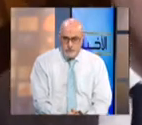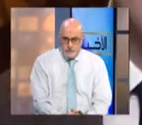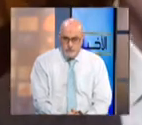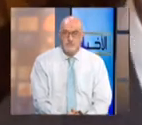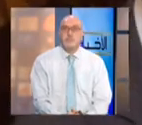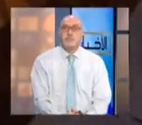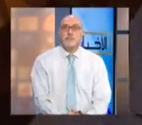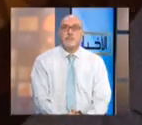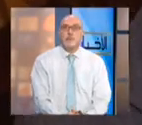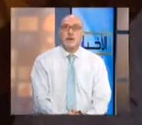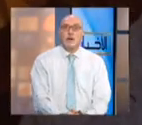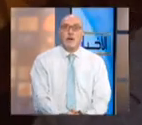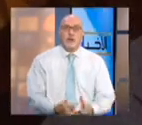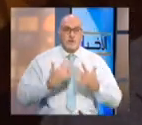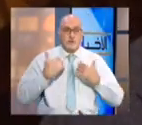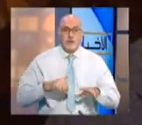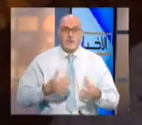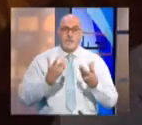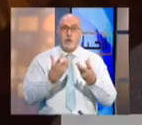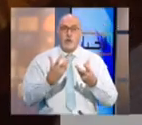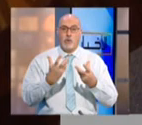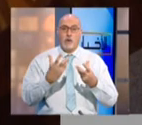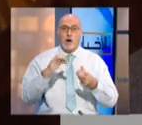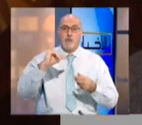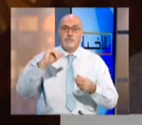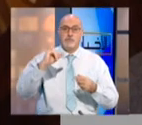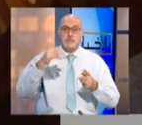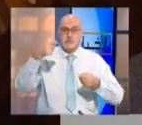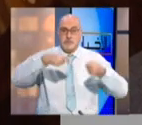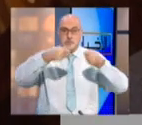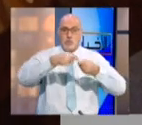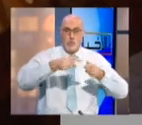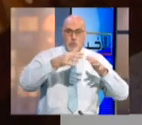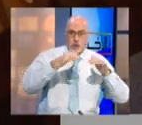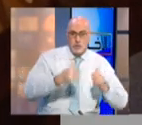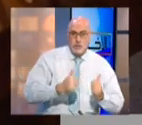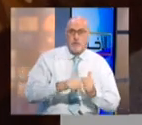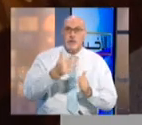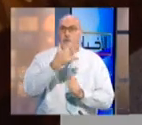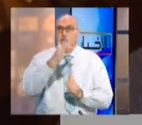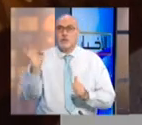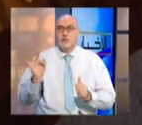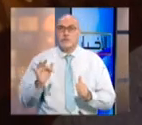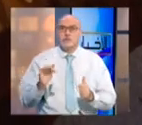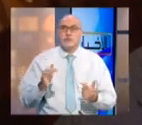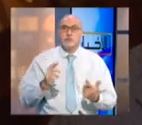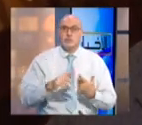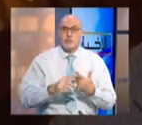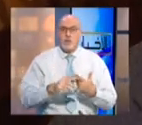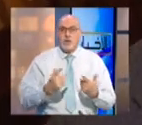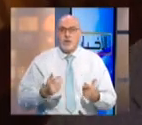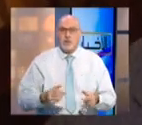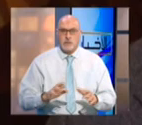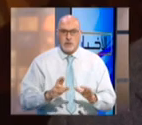نحن ندافع عن فكرة الاستثمار بين الجزائر وفرنسا بما يسمح للمؤسسات الاقتصادية في